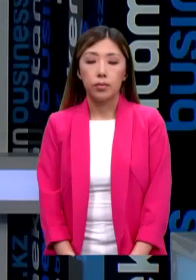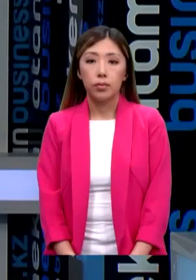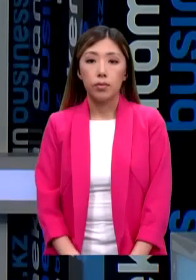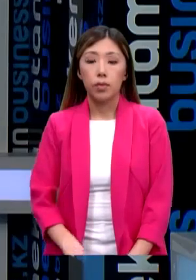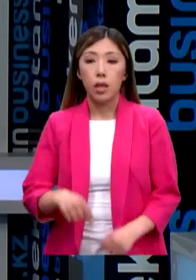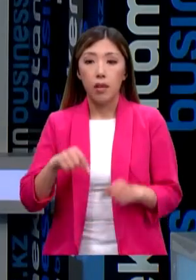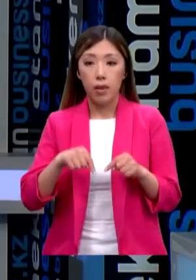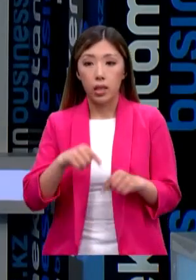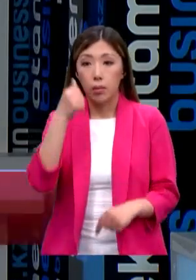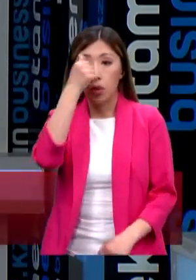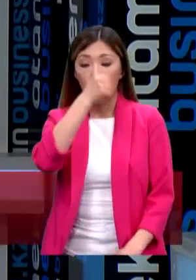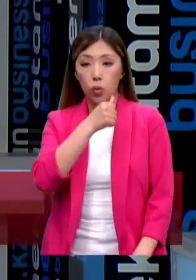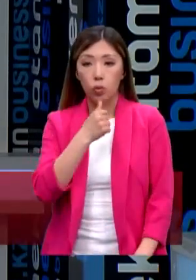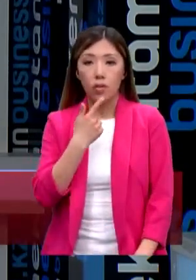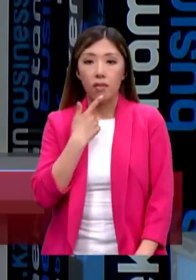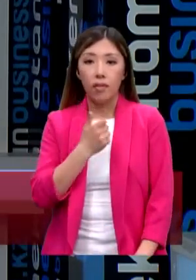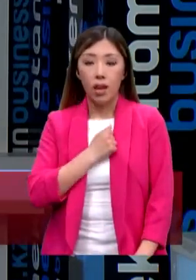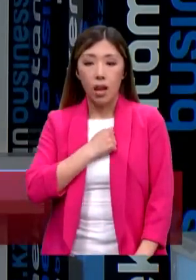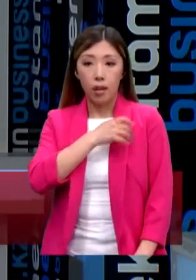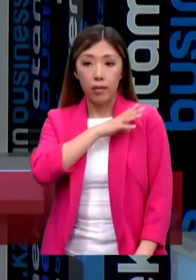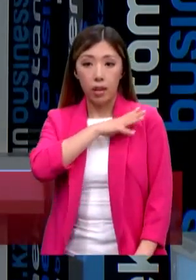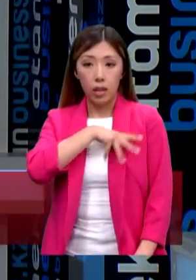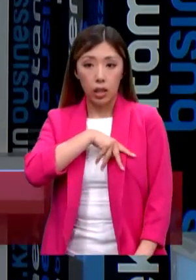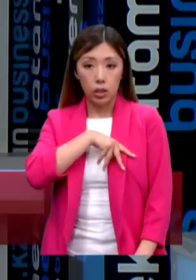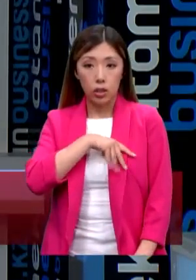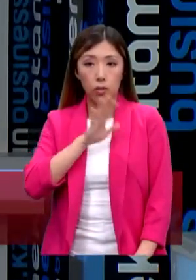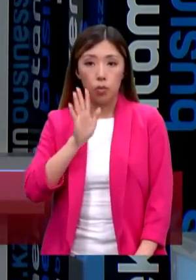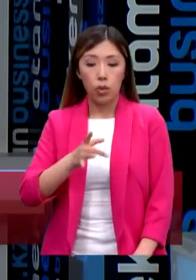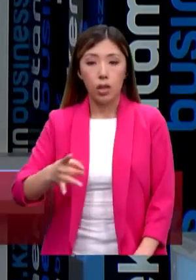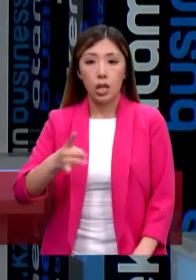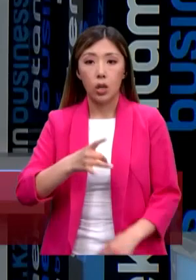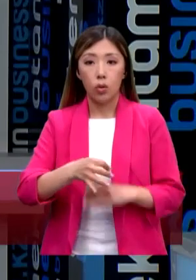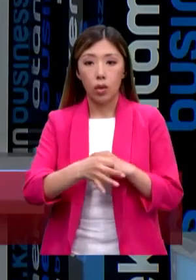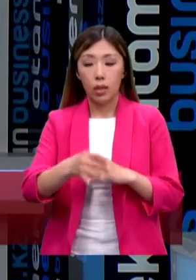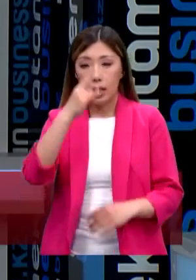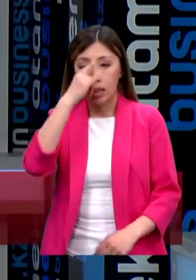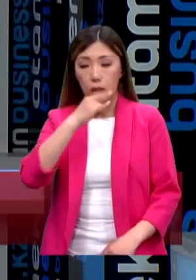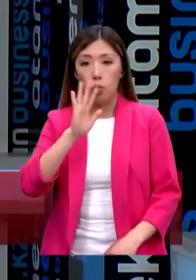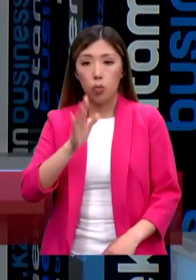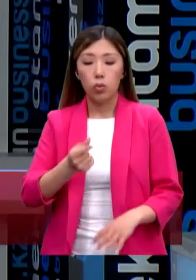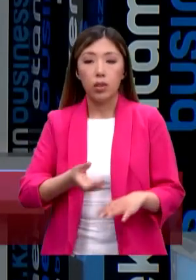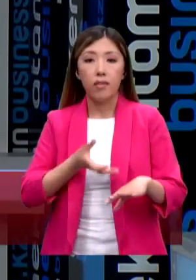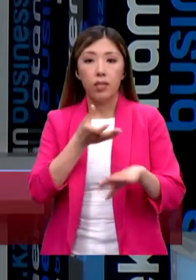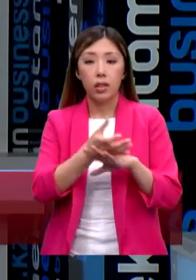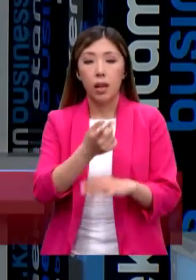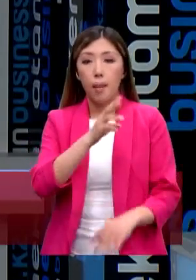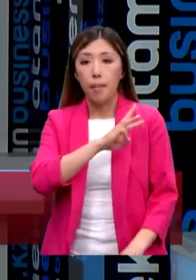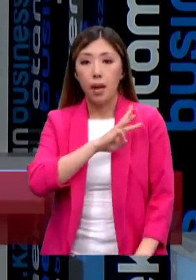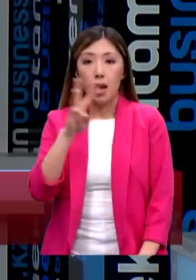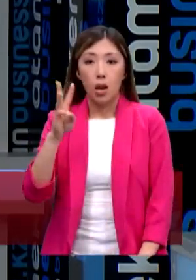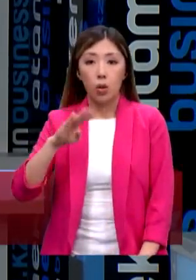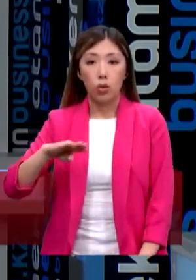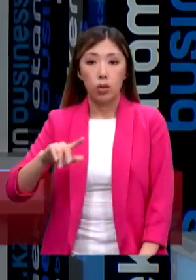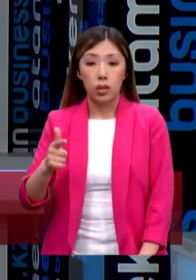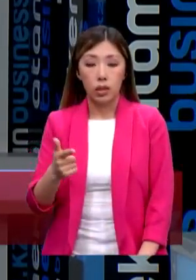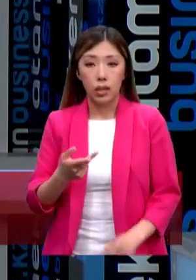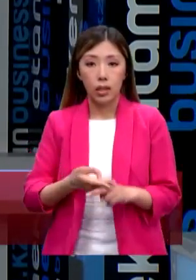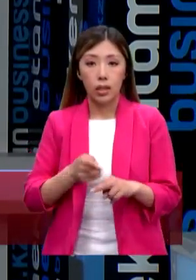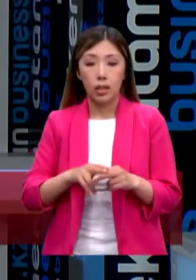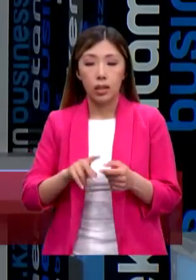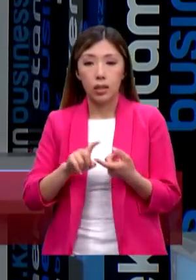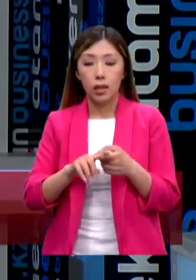В этом году ветеранам Великой Отечественной войны всех регионов Казахстана выплатят минимум по 1 000 000 тенге. Вице-министр труда и социальной